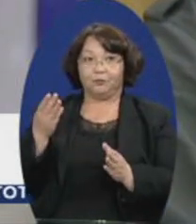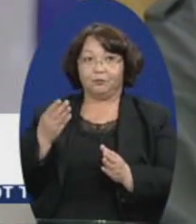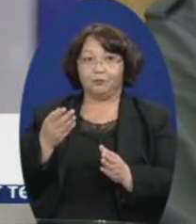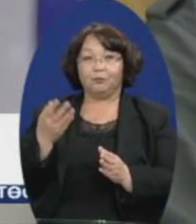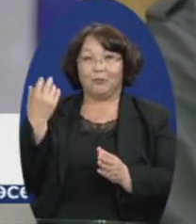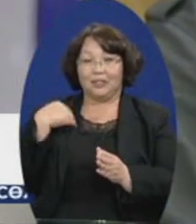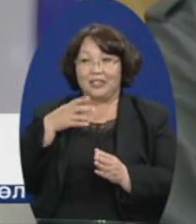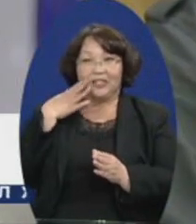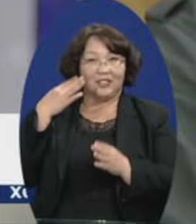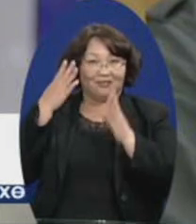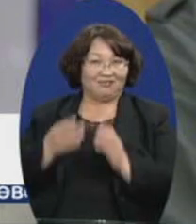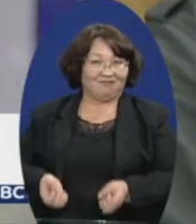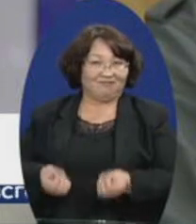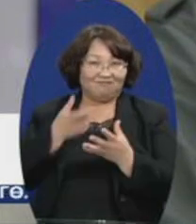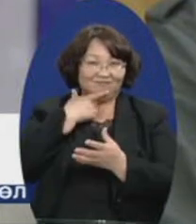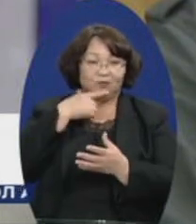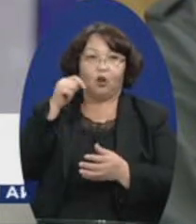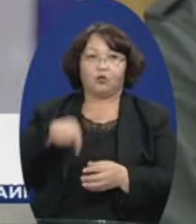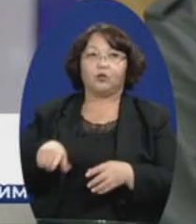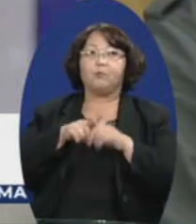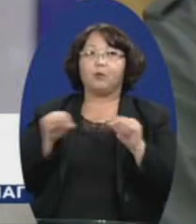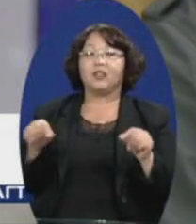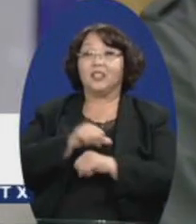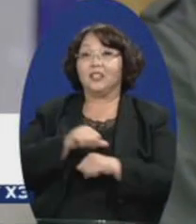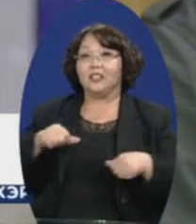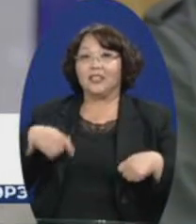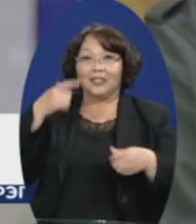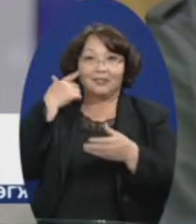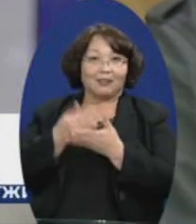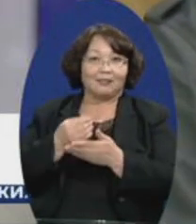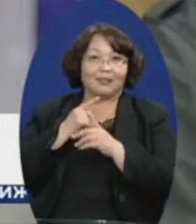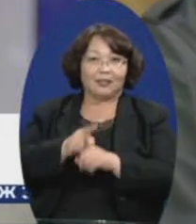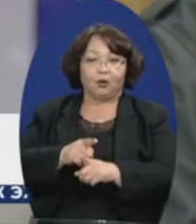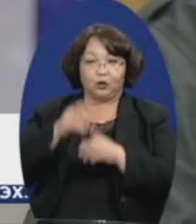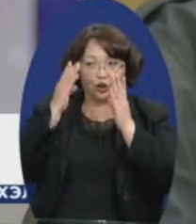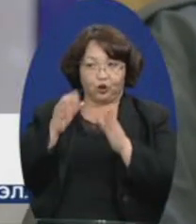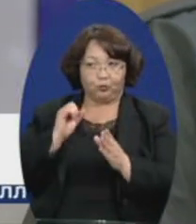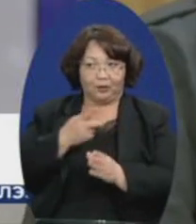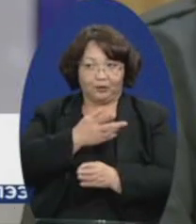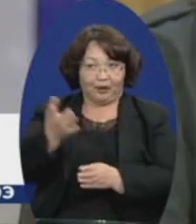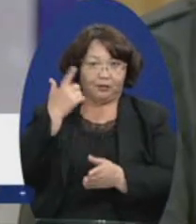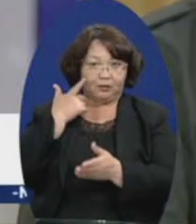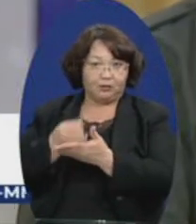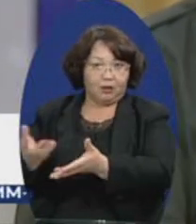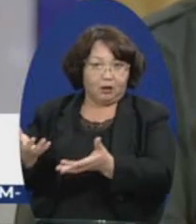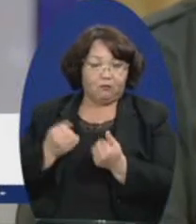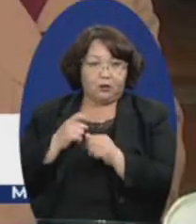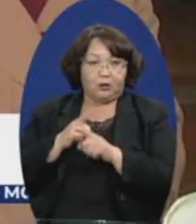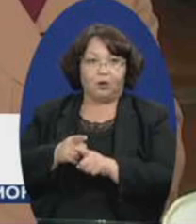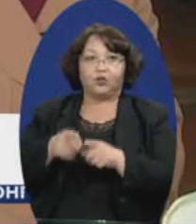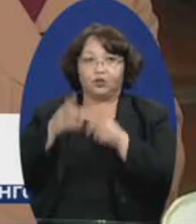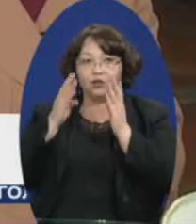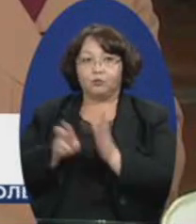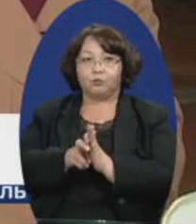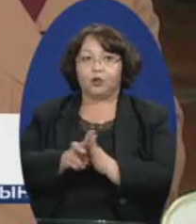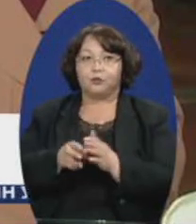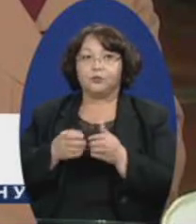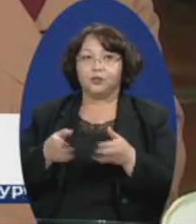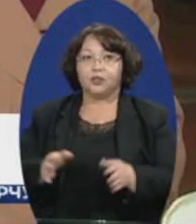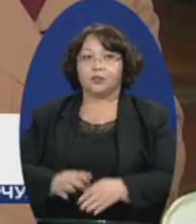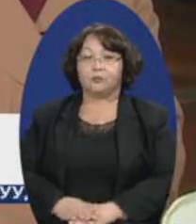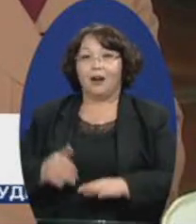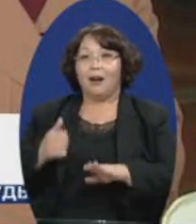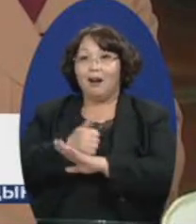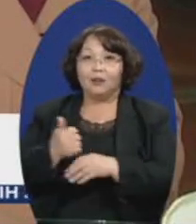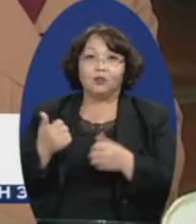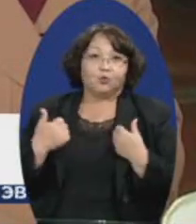гарахгүйсэн бол одоо иргэдийн сандар шийднэ гэх юм бол та бүгдийн сандыг сандар одоо шийдэхгүй энэ боломж нь бүрдэж байгаа. Айл